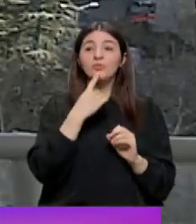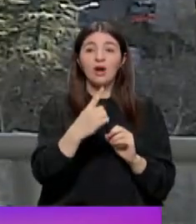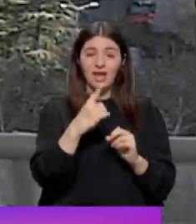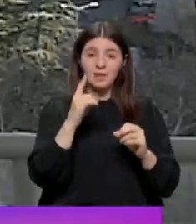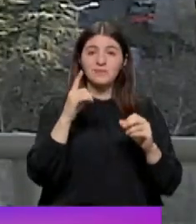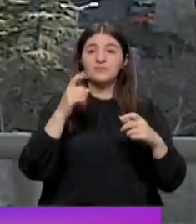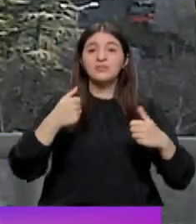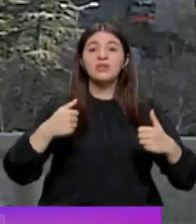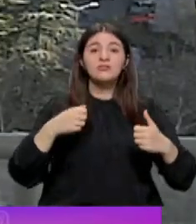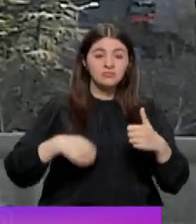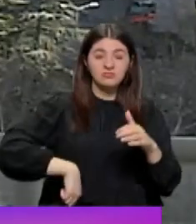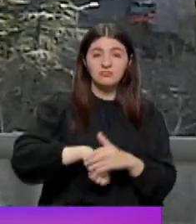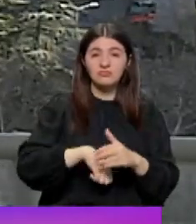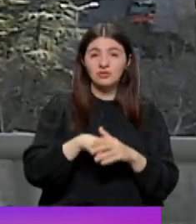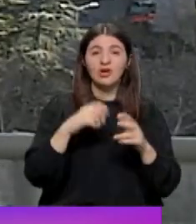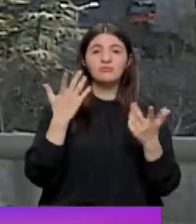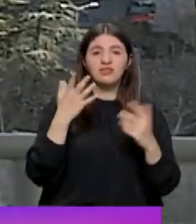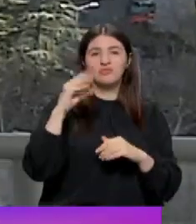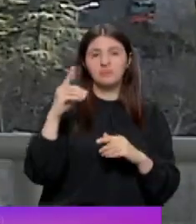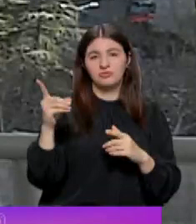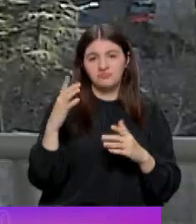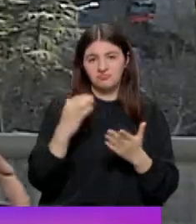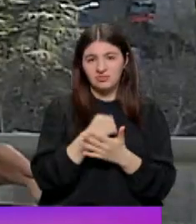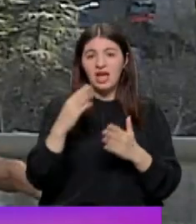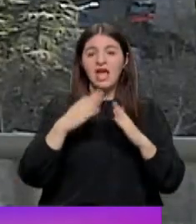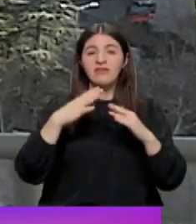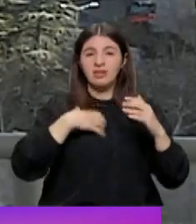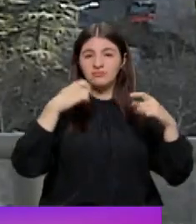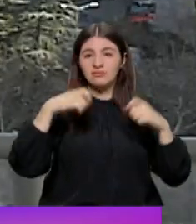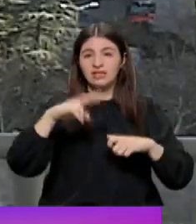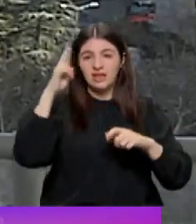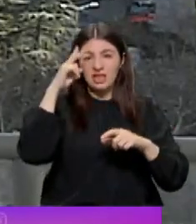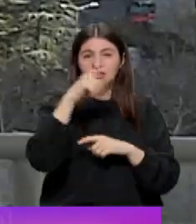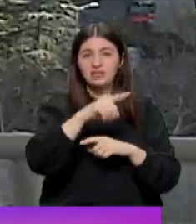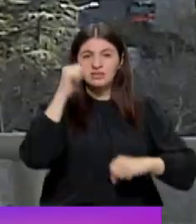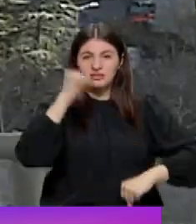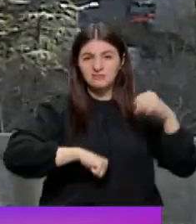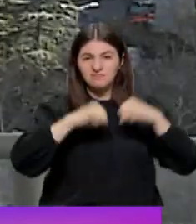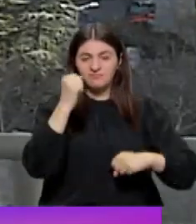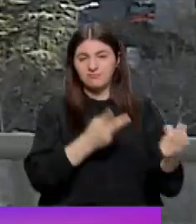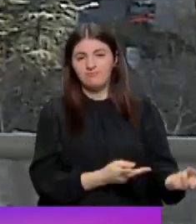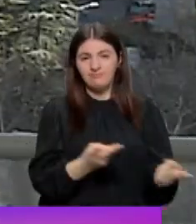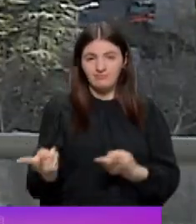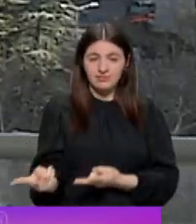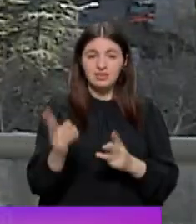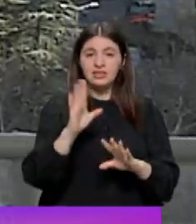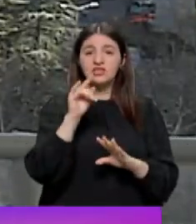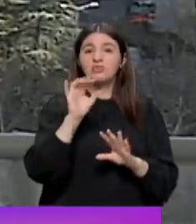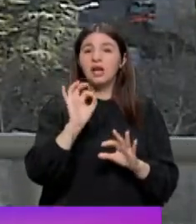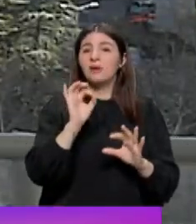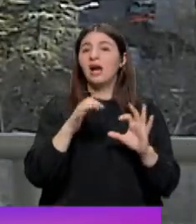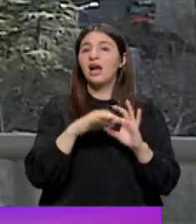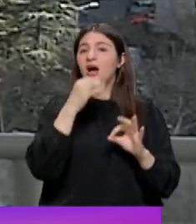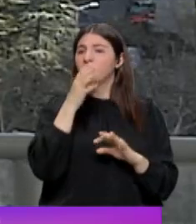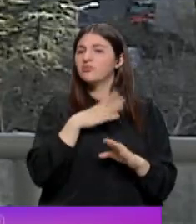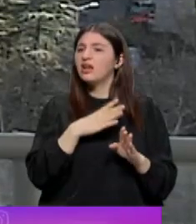söyleyelim. Derbide gülen taraf Fenerbahçe oldu. Fenerbahçe evinde Galatasaray'ı, ezeli rakibi Galatasaray'ı ağırladı. Hemen bununla ilgili haberimiz